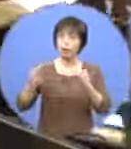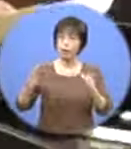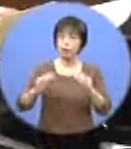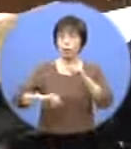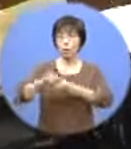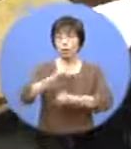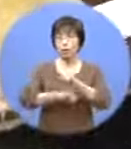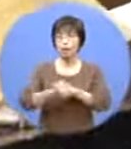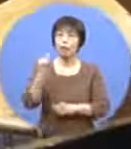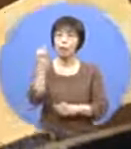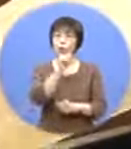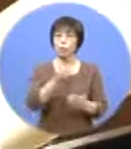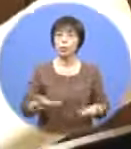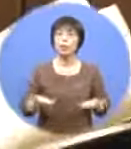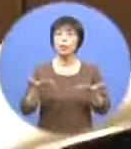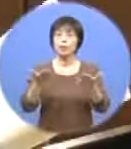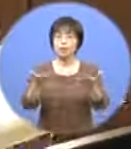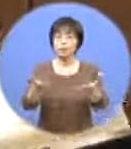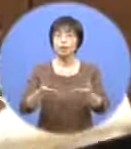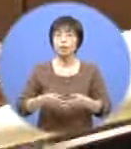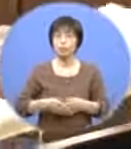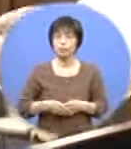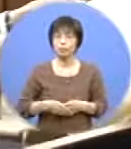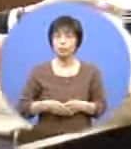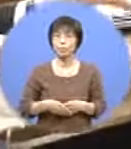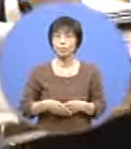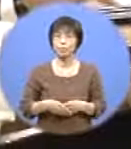紹介します。